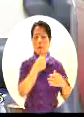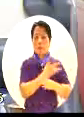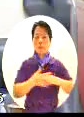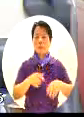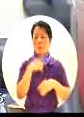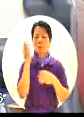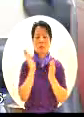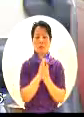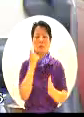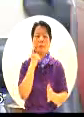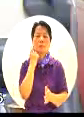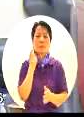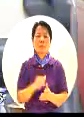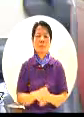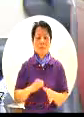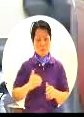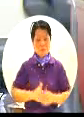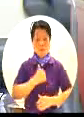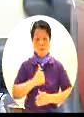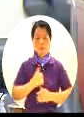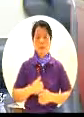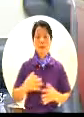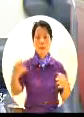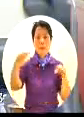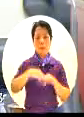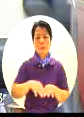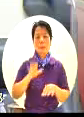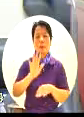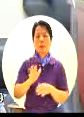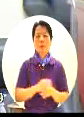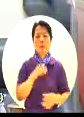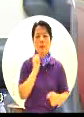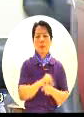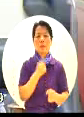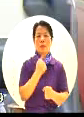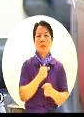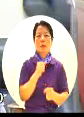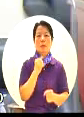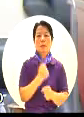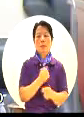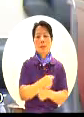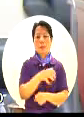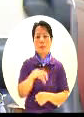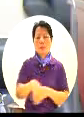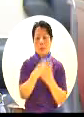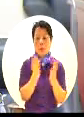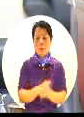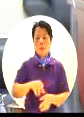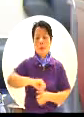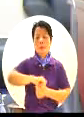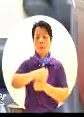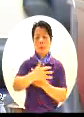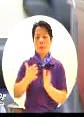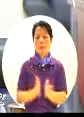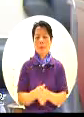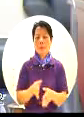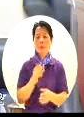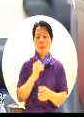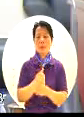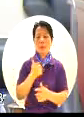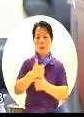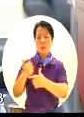果伊真正，你要看伊的办公室一直在加班哈。在新建中哈，